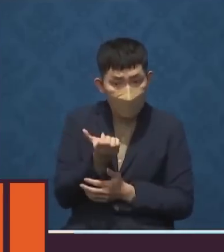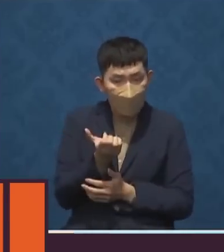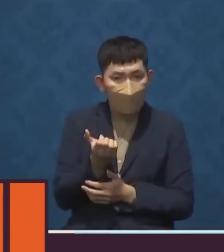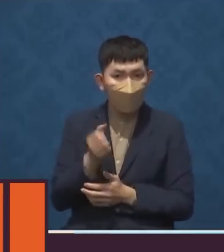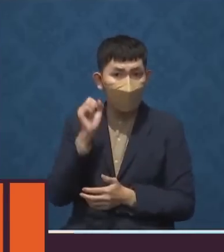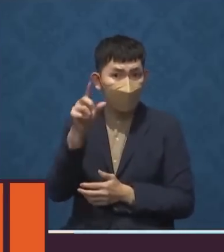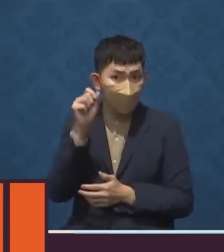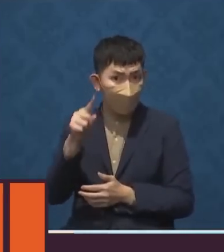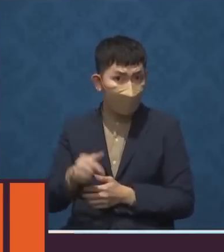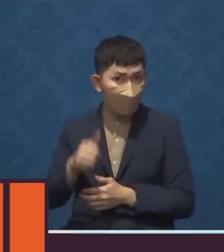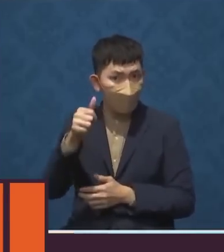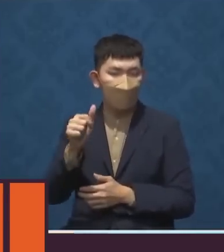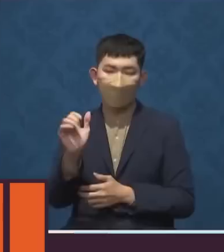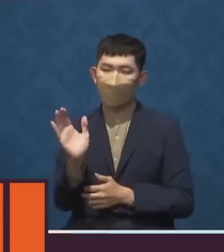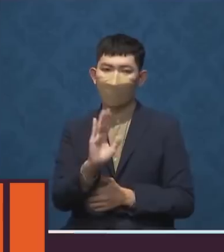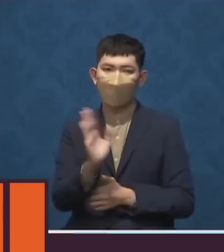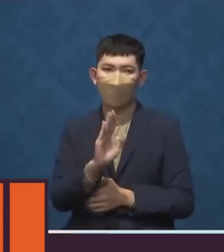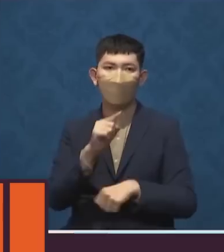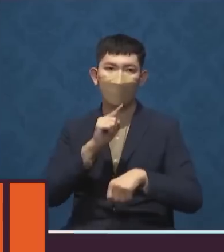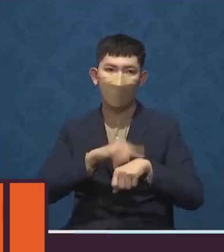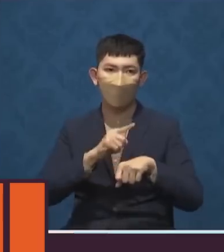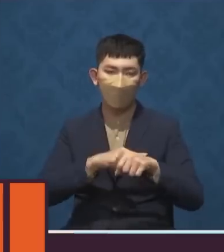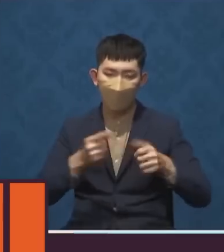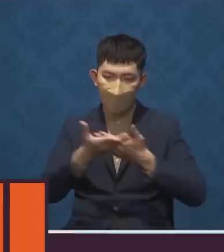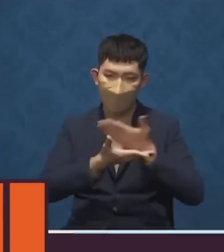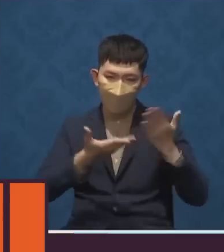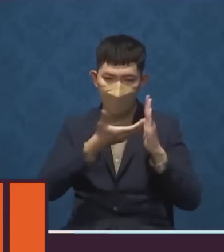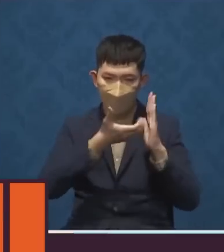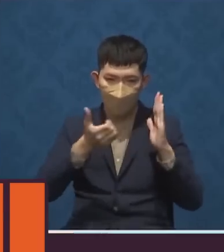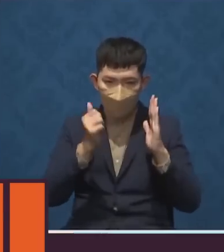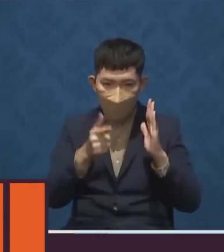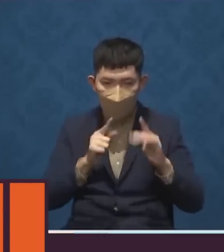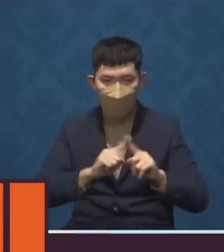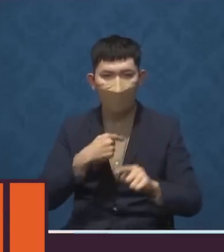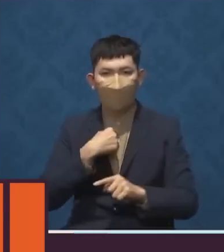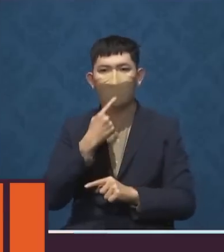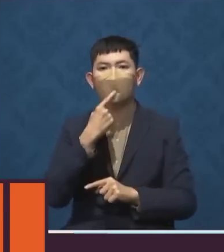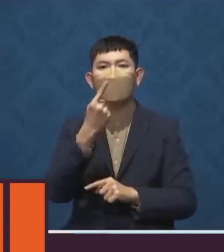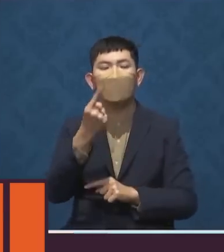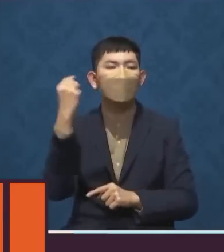ทันฐีนะครับมันตองมระยะเวลาการเบิกจ่ายแตผมพูดมาโดยเตอร่ว